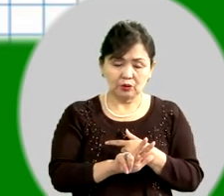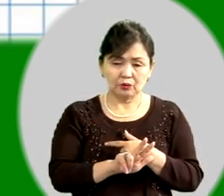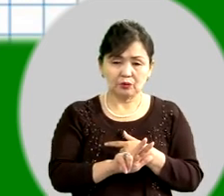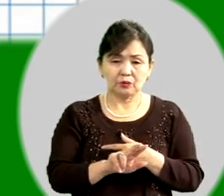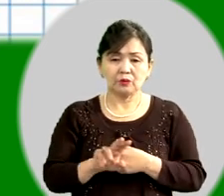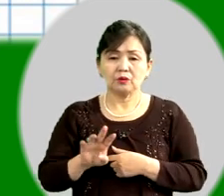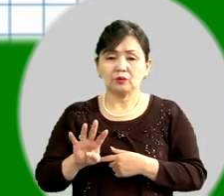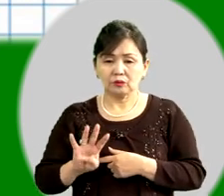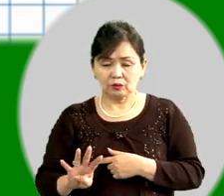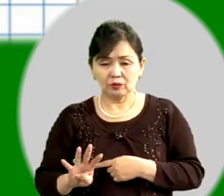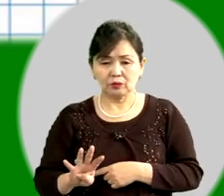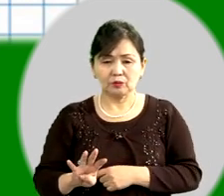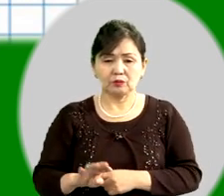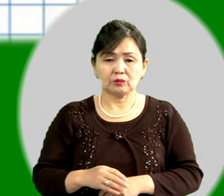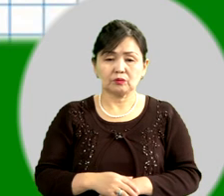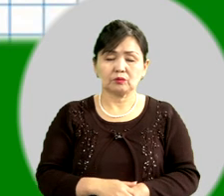3.